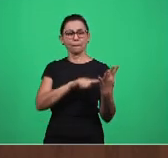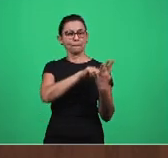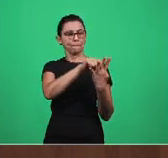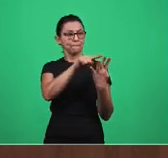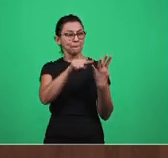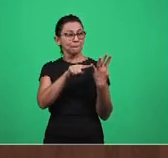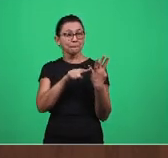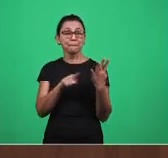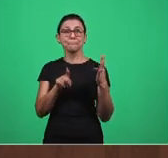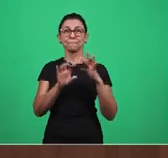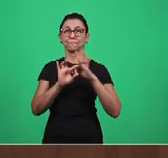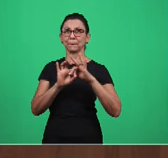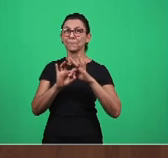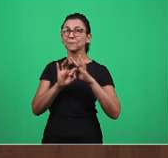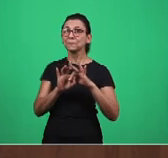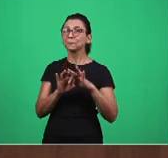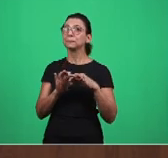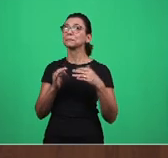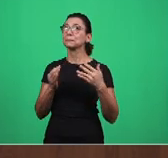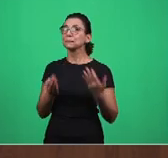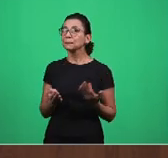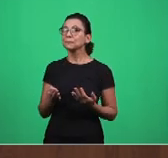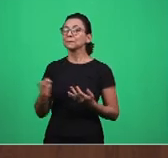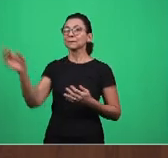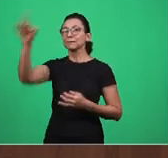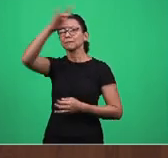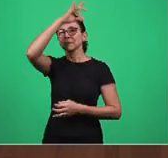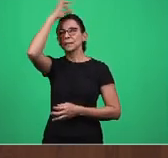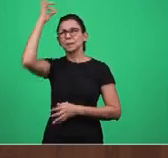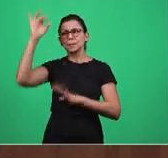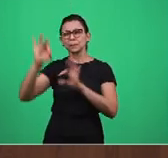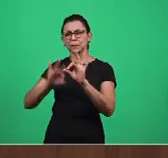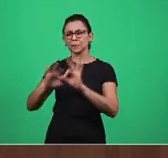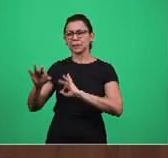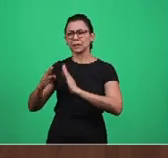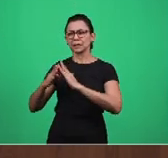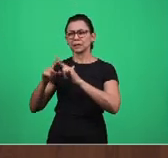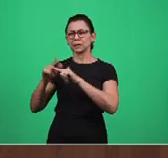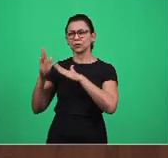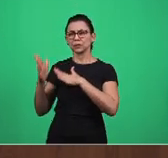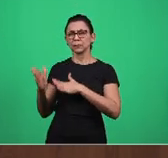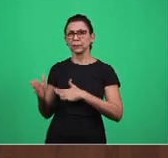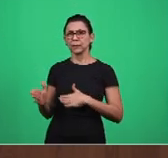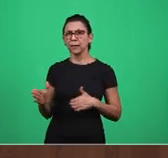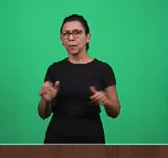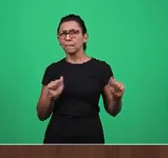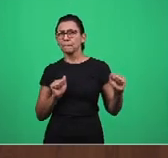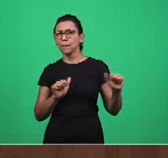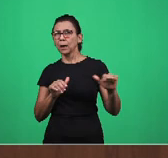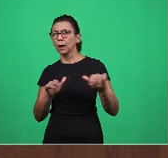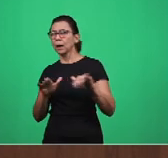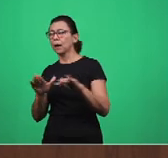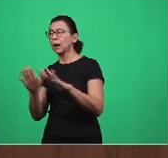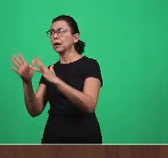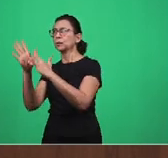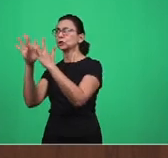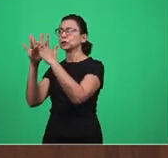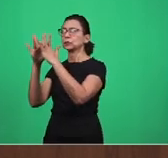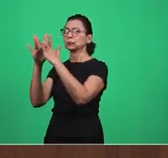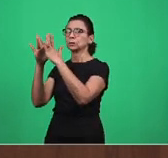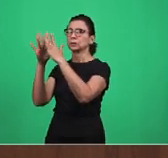le Saint-Esprit prépare l'Église, prépare cette fiancée pour la rencontre avec le Seigneur Jésus, son